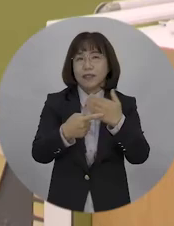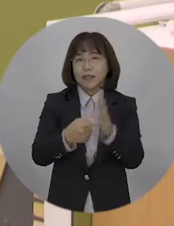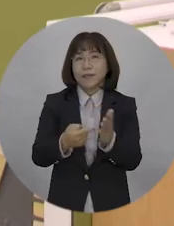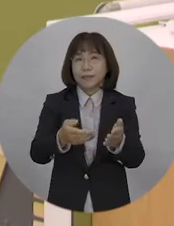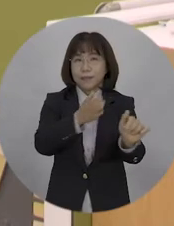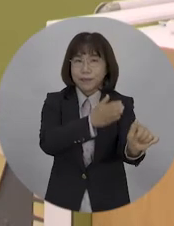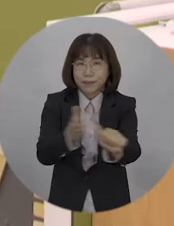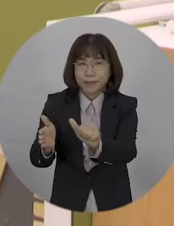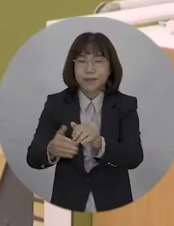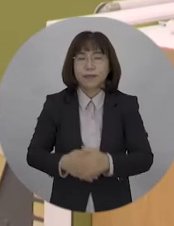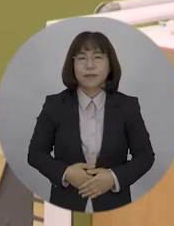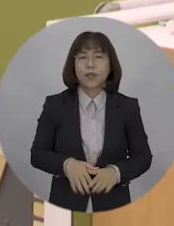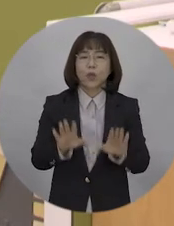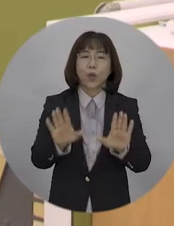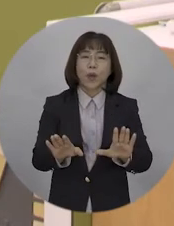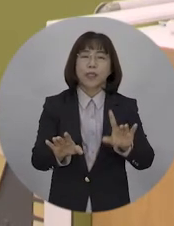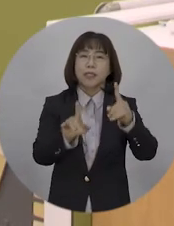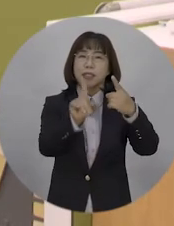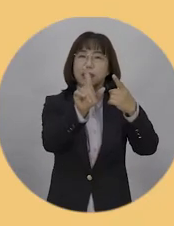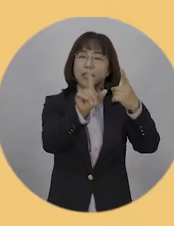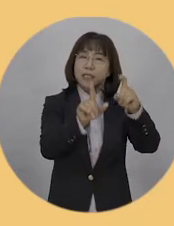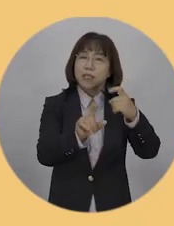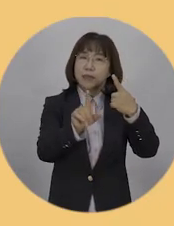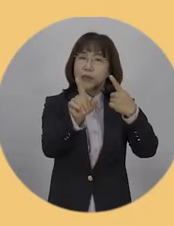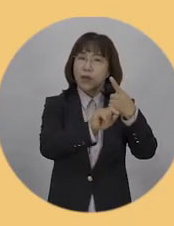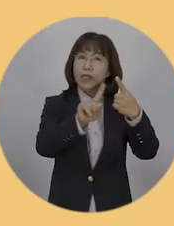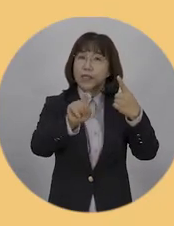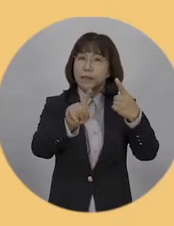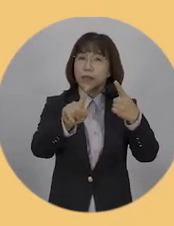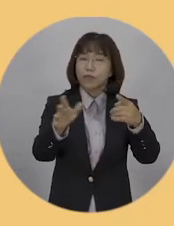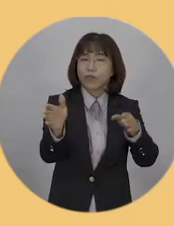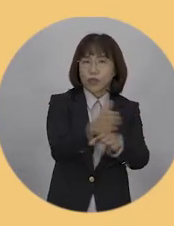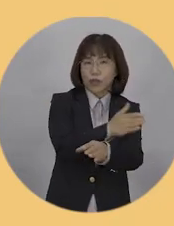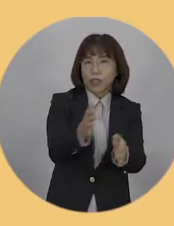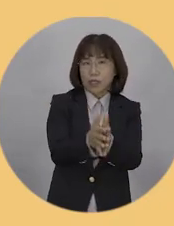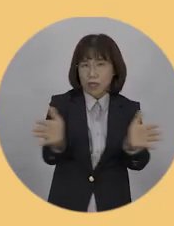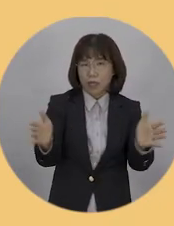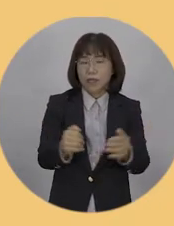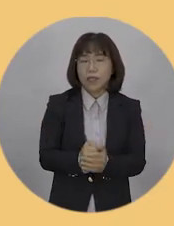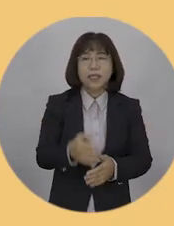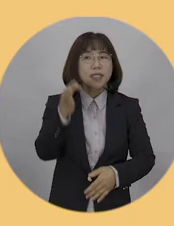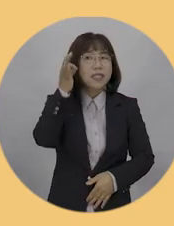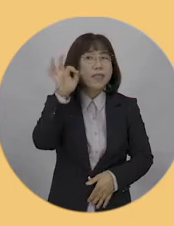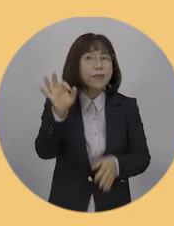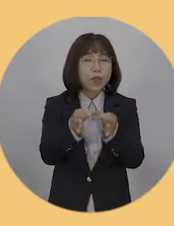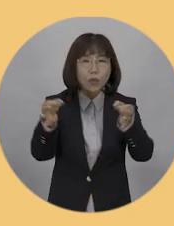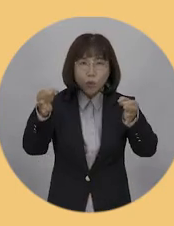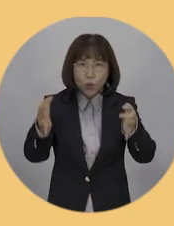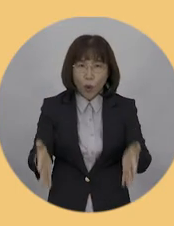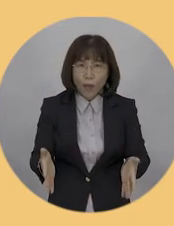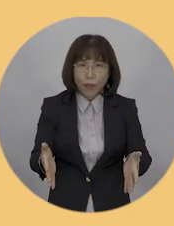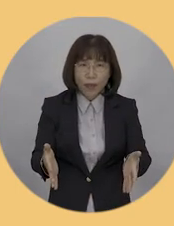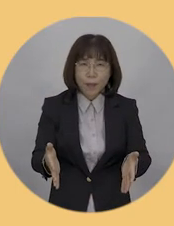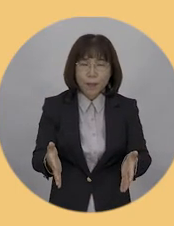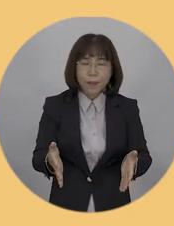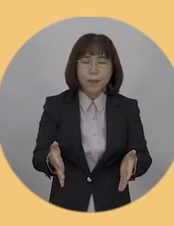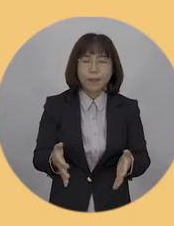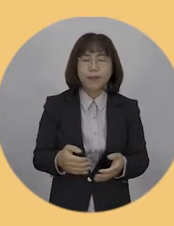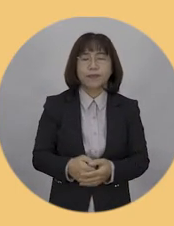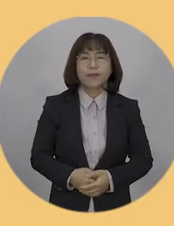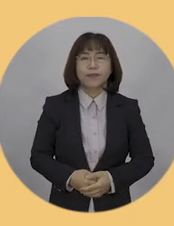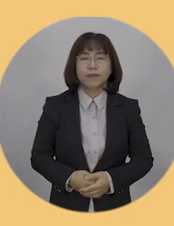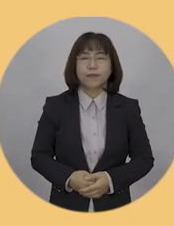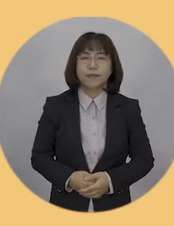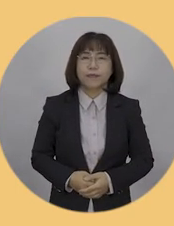국민들의 많은 관심 부탁드립니다. 오는 11일부터 시작되는 강좌는 20일까지 열흘 동안